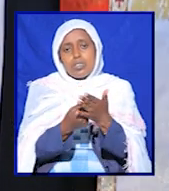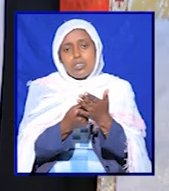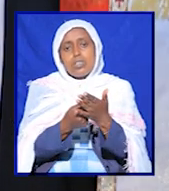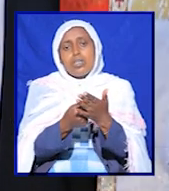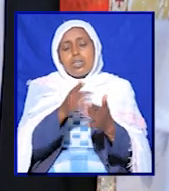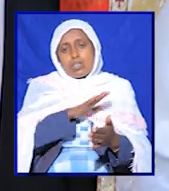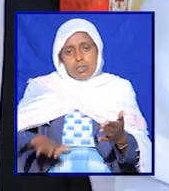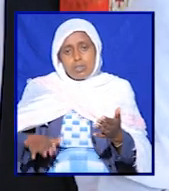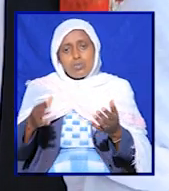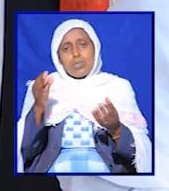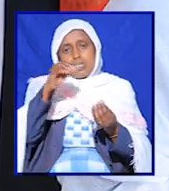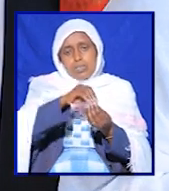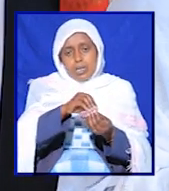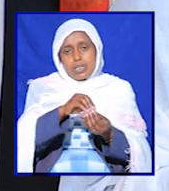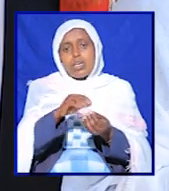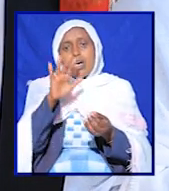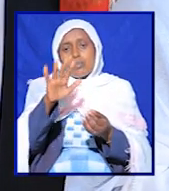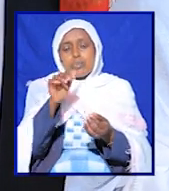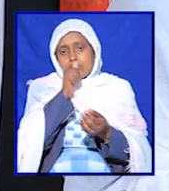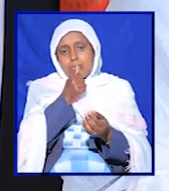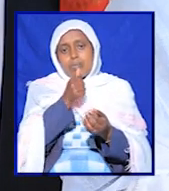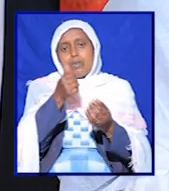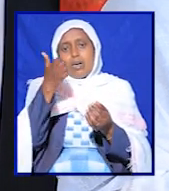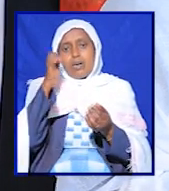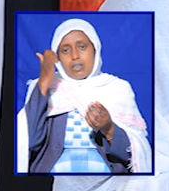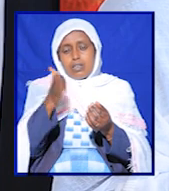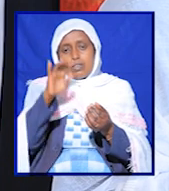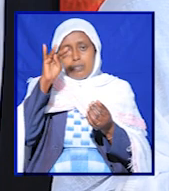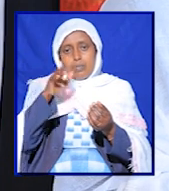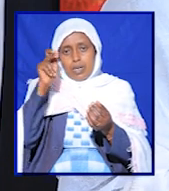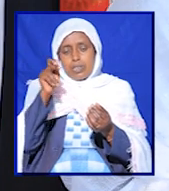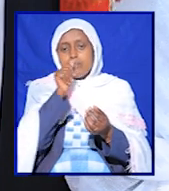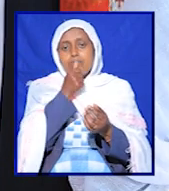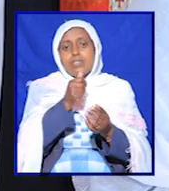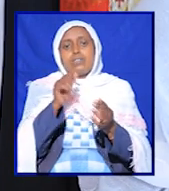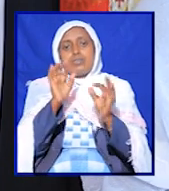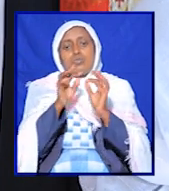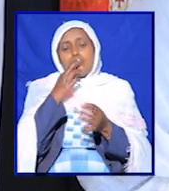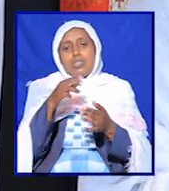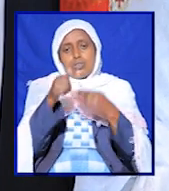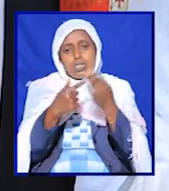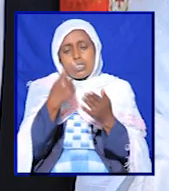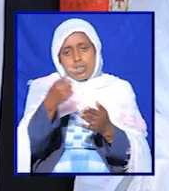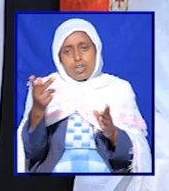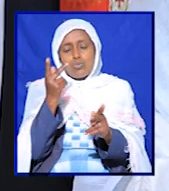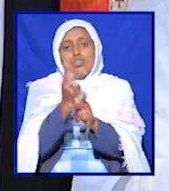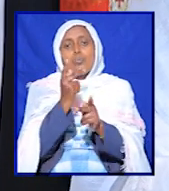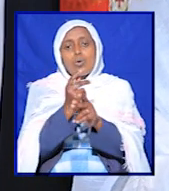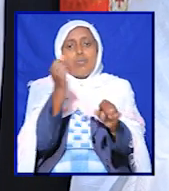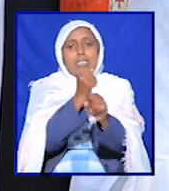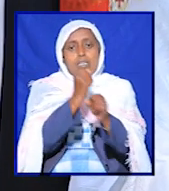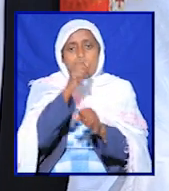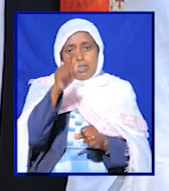እነዚህ ለምዶቹ ከጌጥነት በተጨማሪ ቅድም እንዳልኳችሁ የአምስቱ አዕማደ ምስጢር ትርጓሜ ናቸው። እነዚህ ሁሉ በጠበቀ መልኩ እያንዳንዱ